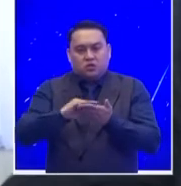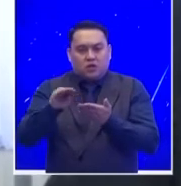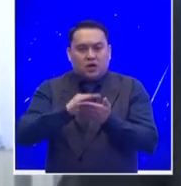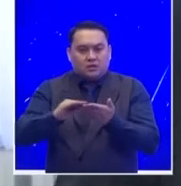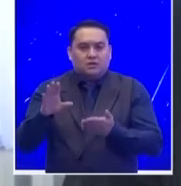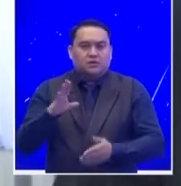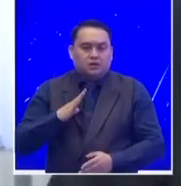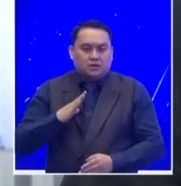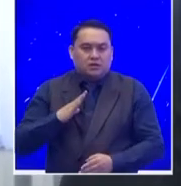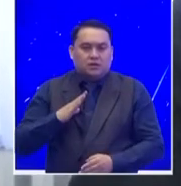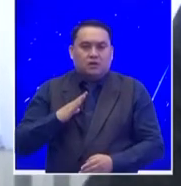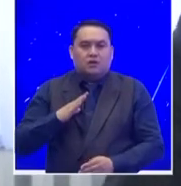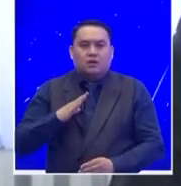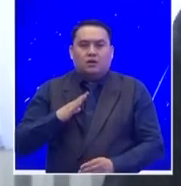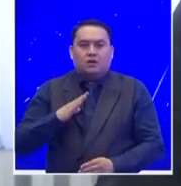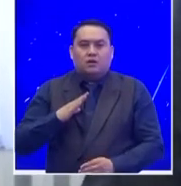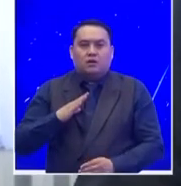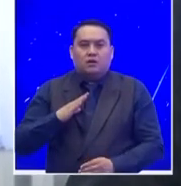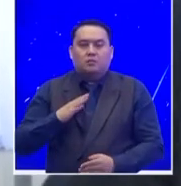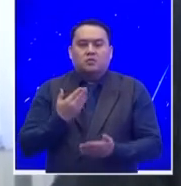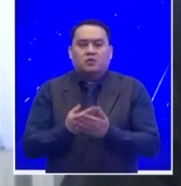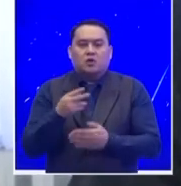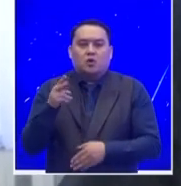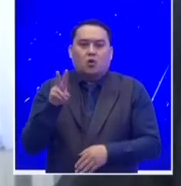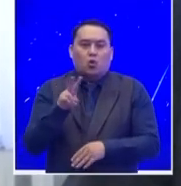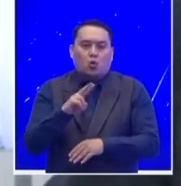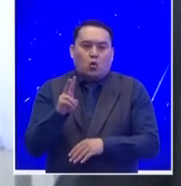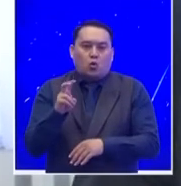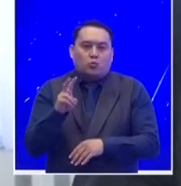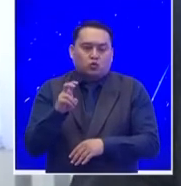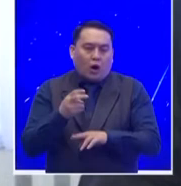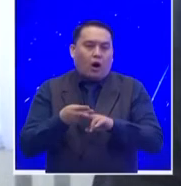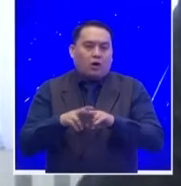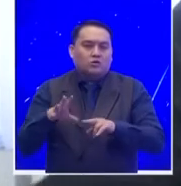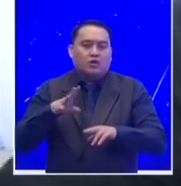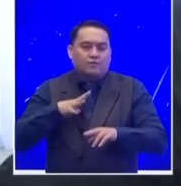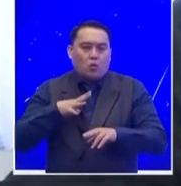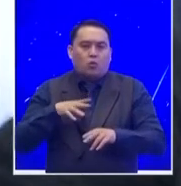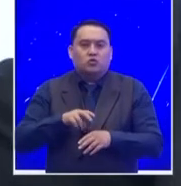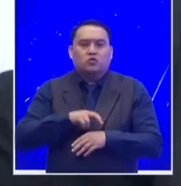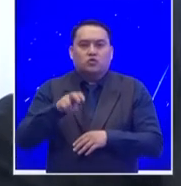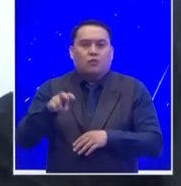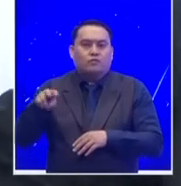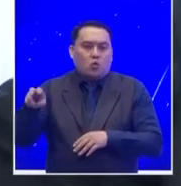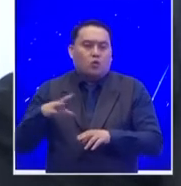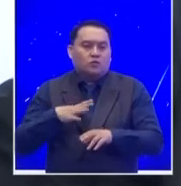Мысалы, жаңағы инелікпен құмырсқа болатын болса, бізде шегіртке мен құмырсқа, өйткені шегіртке жазып шырылдап